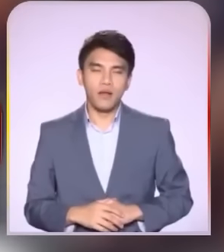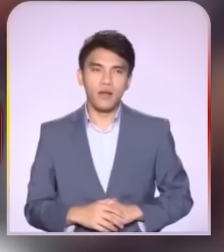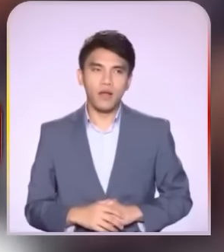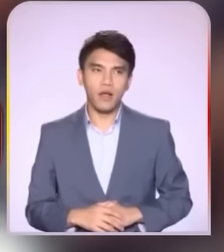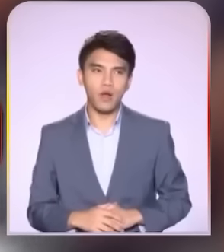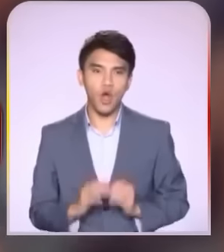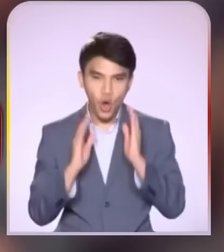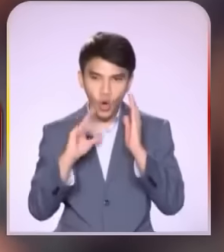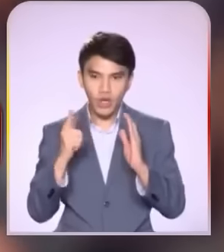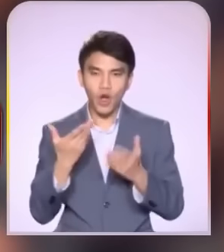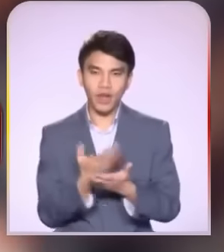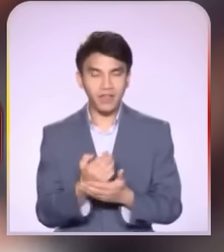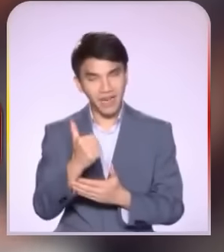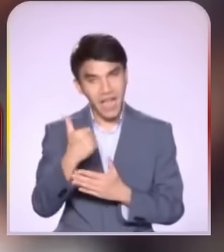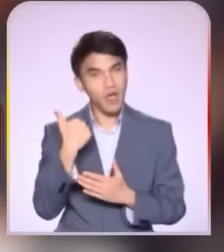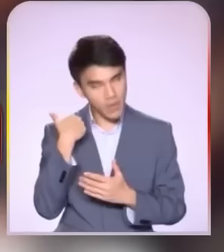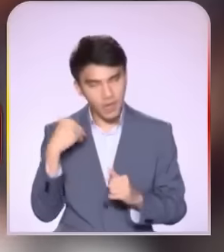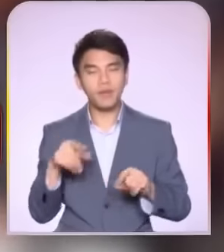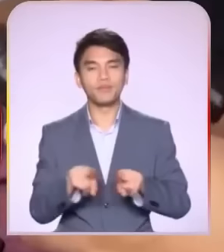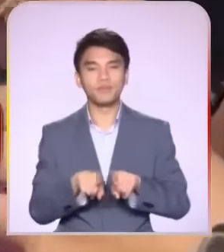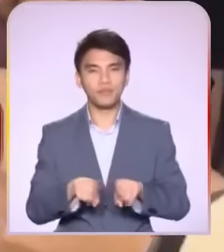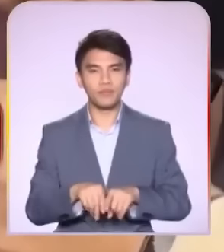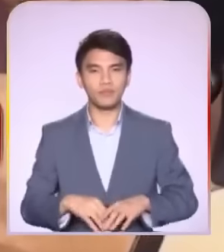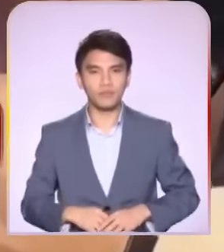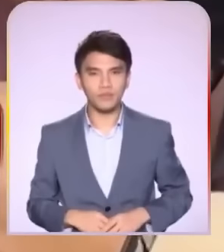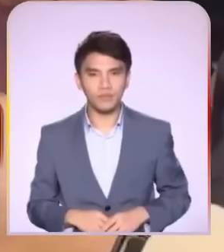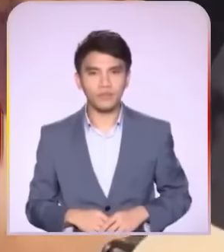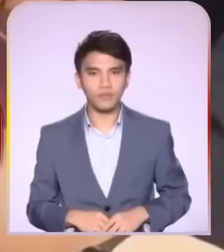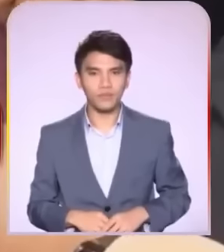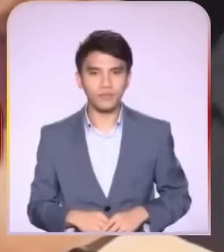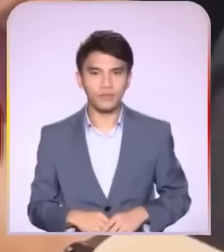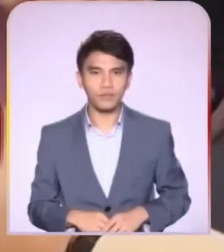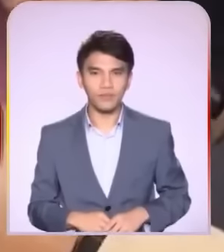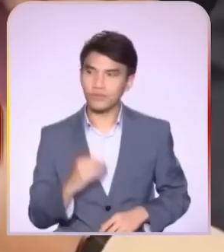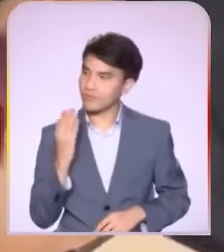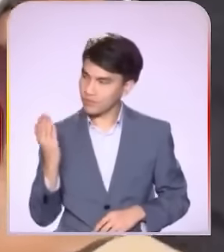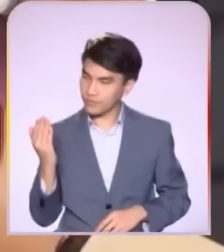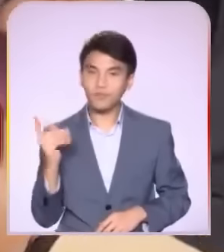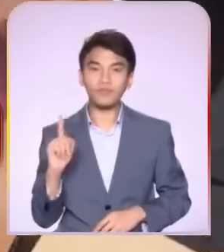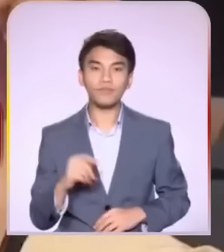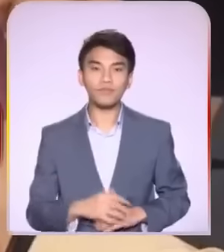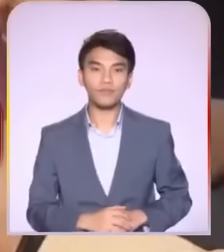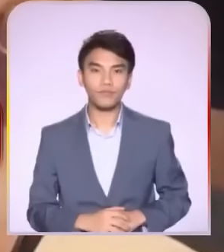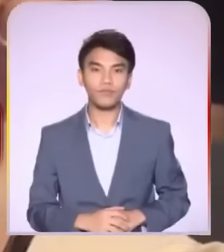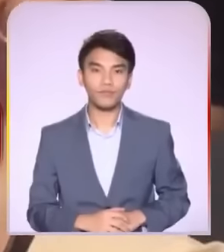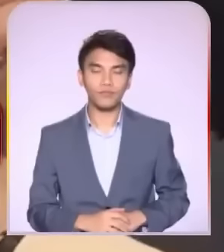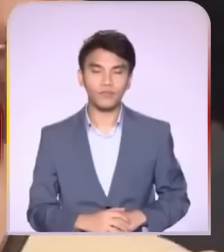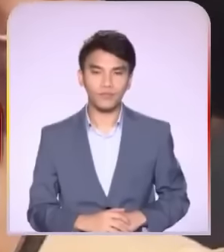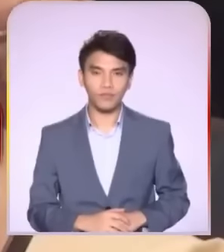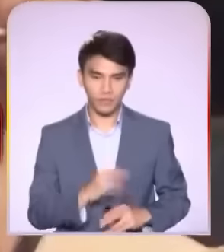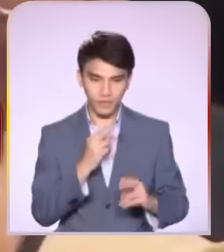วนคนที่คืนทองแล้วได้รับเงินก็มีเหมือนกันนะ มีเหมือนกัน คุณจอยคุณผู้ชมฮะอย่างเช่นคนนี้ยังไง คือคุณพี่คน